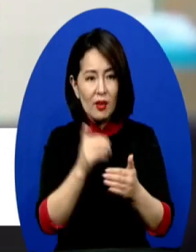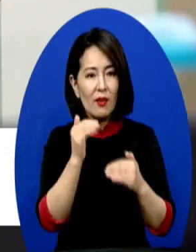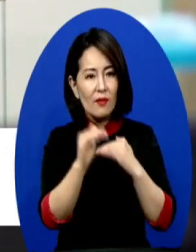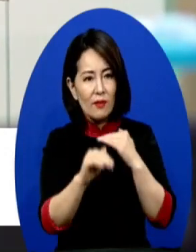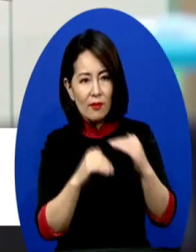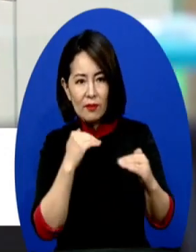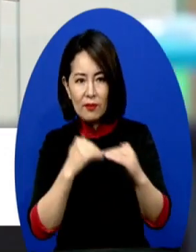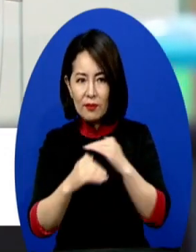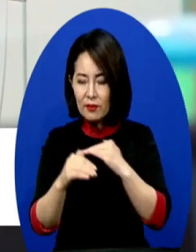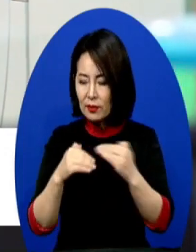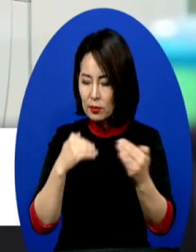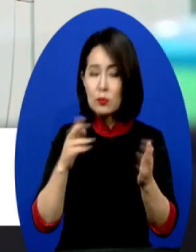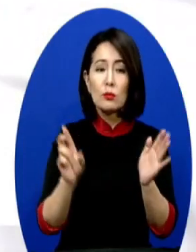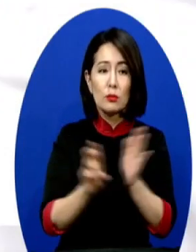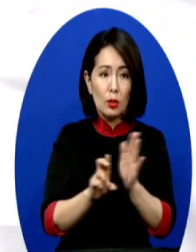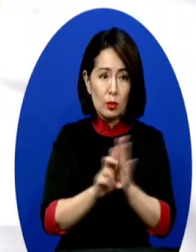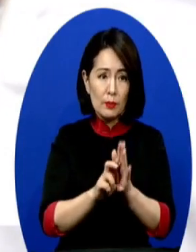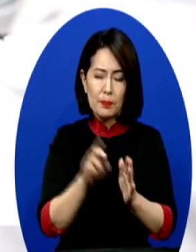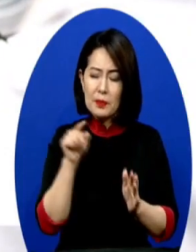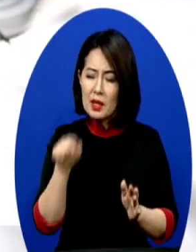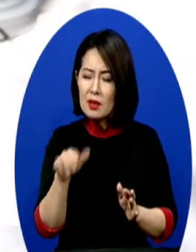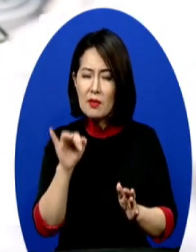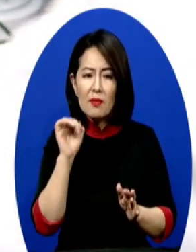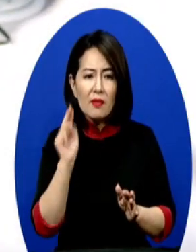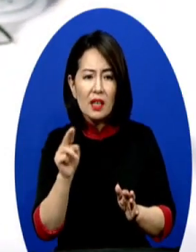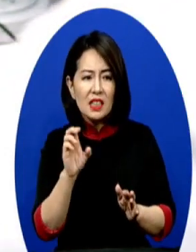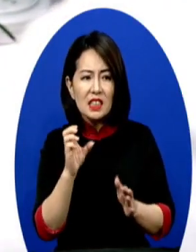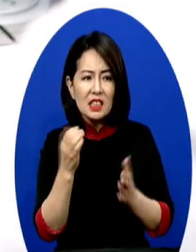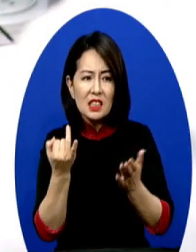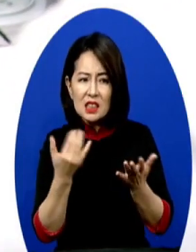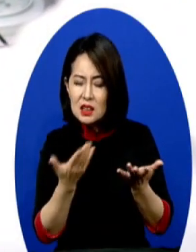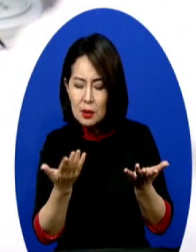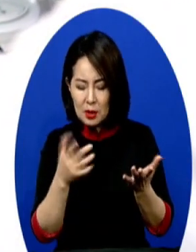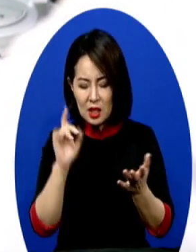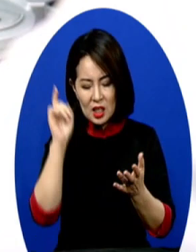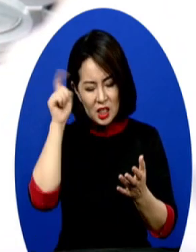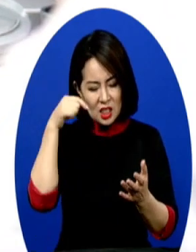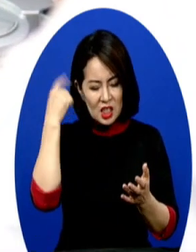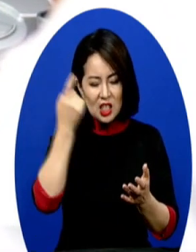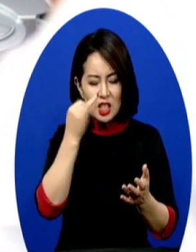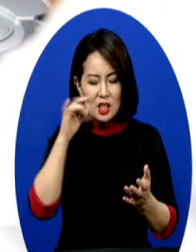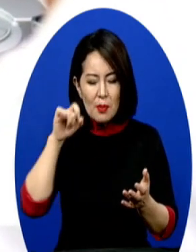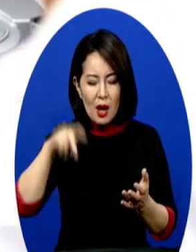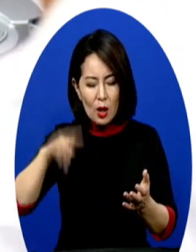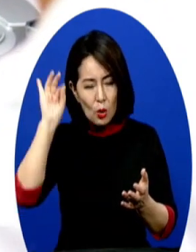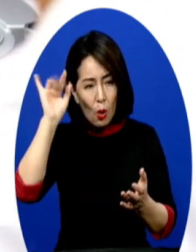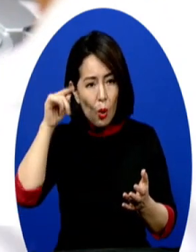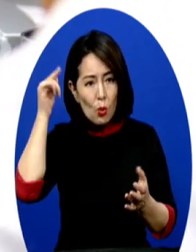системээр солилцож болдог байна. Ийм систем шинээр нэвтэрч байгаа нь хиймэл оюун ухаан суурилсан